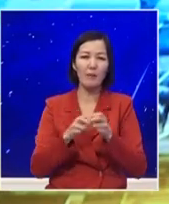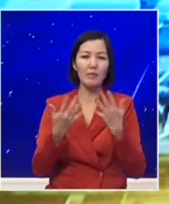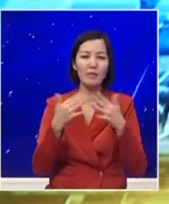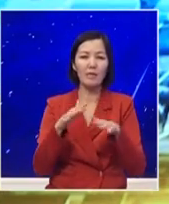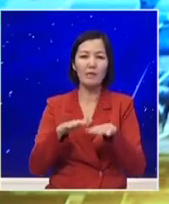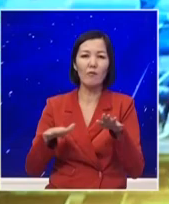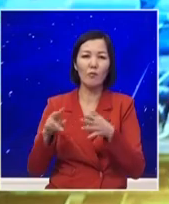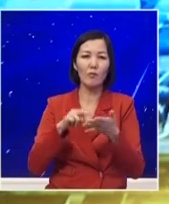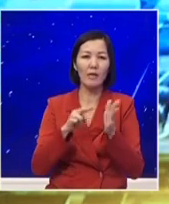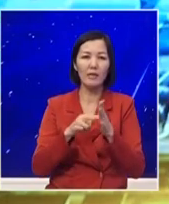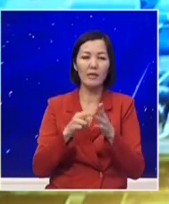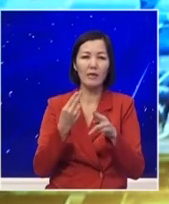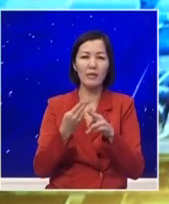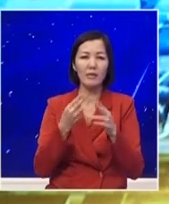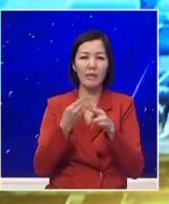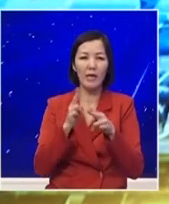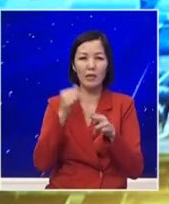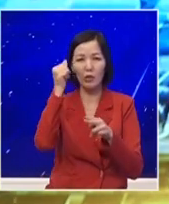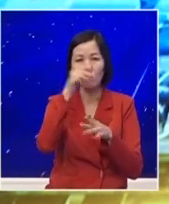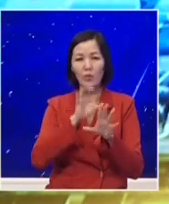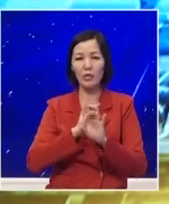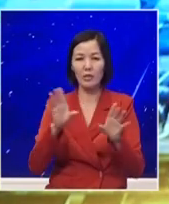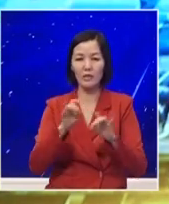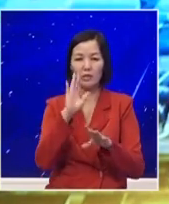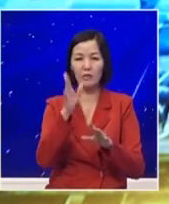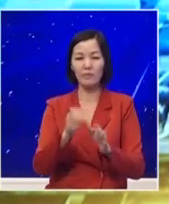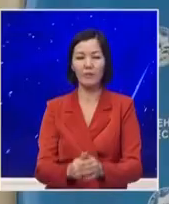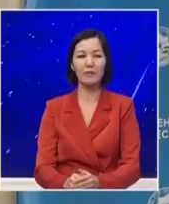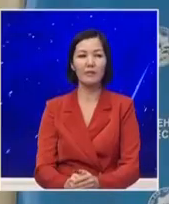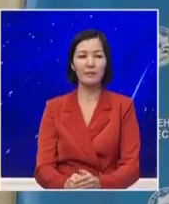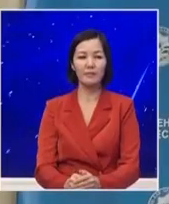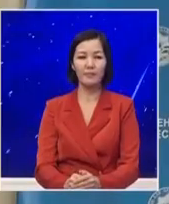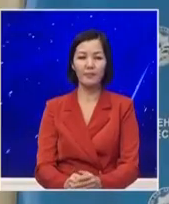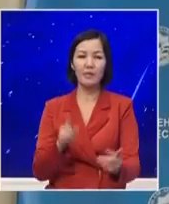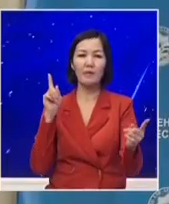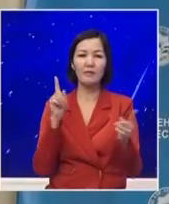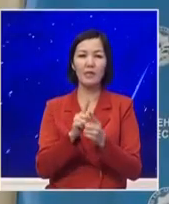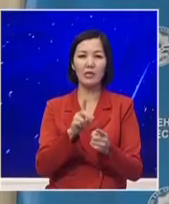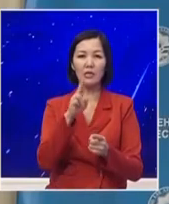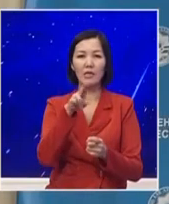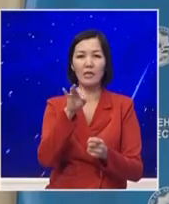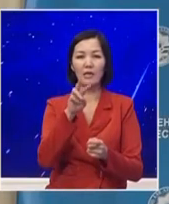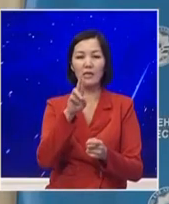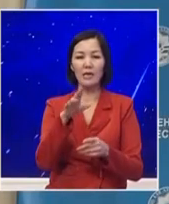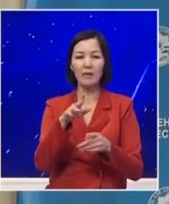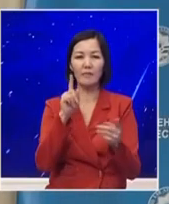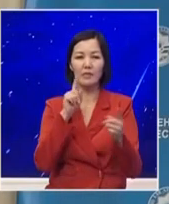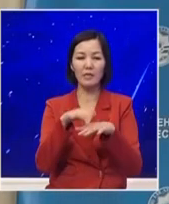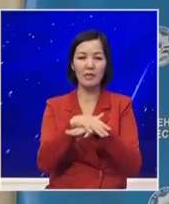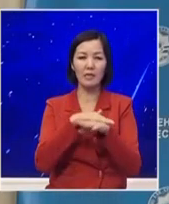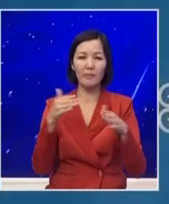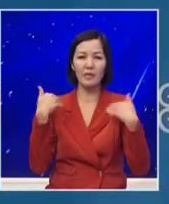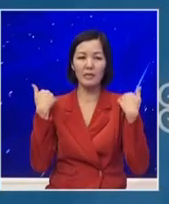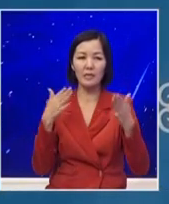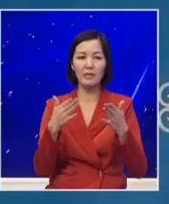округа и планах на текущий год расскажет наш корреспондент. Встреча Данияра Кунырбаева с населением началась с